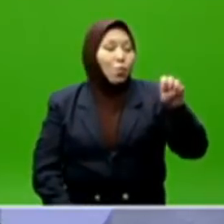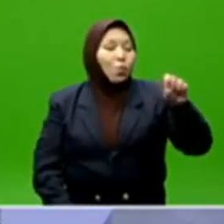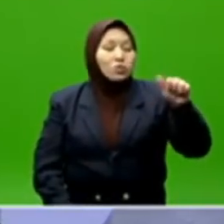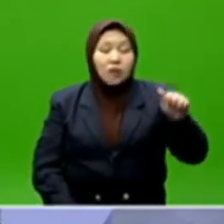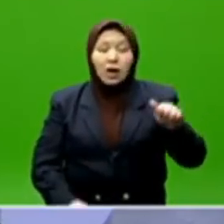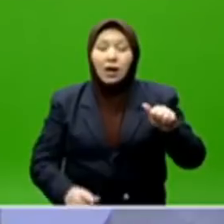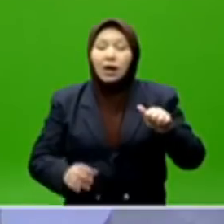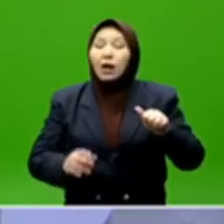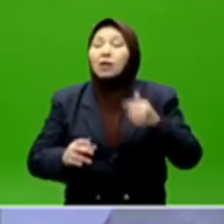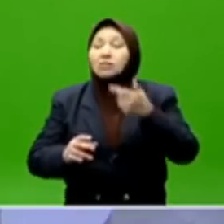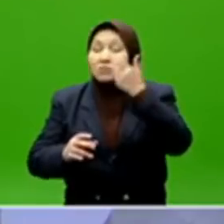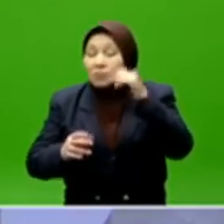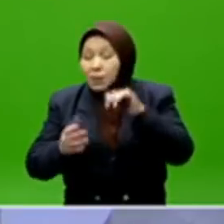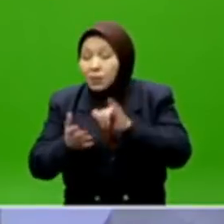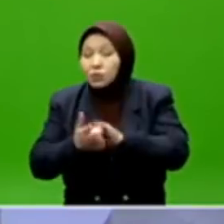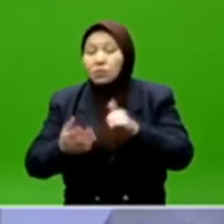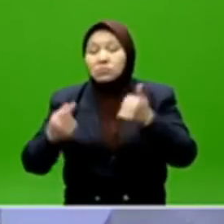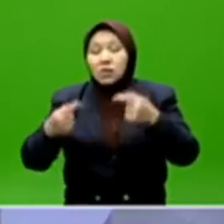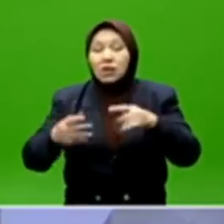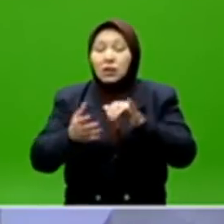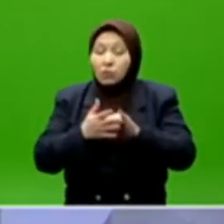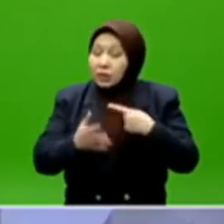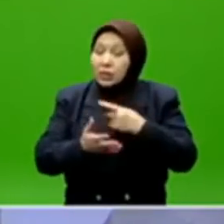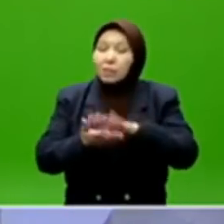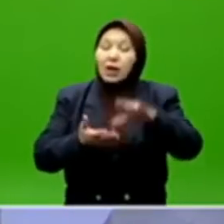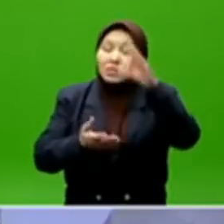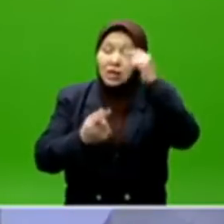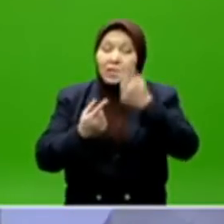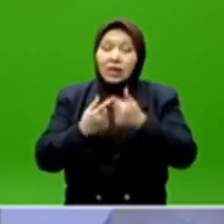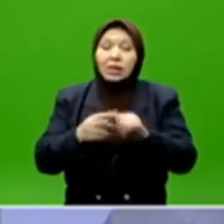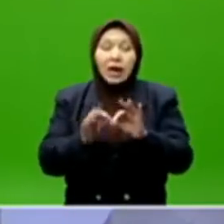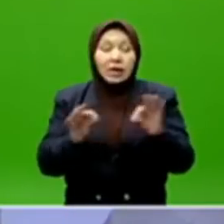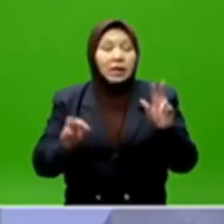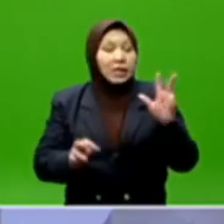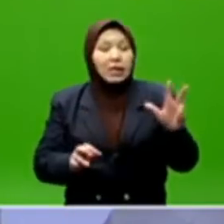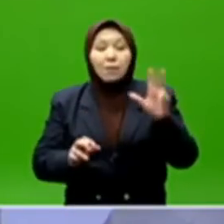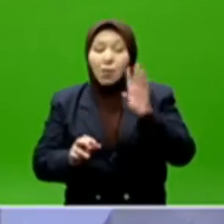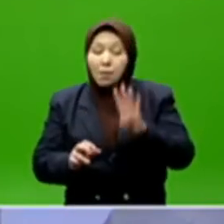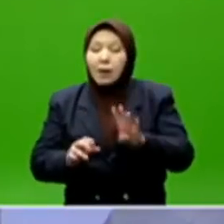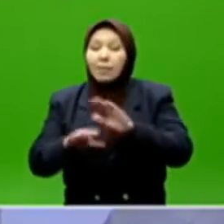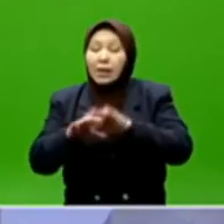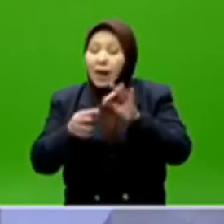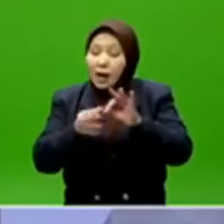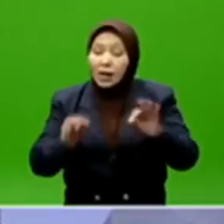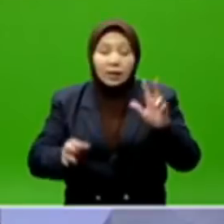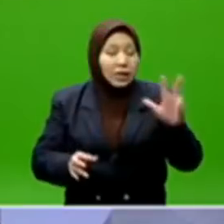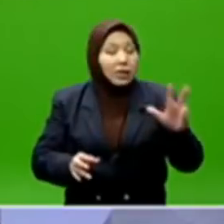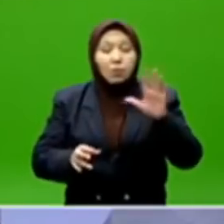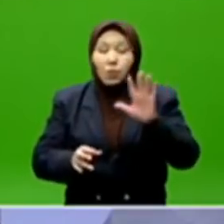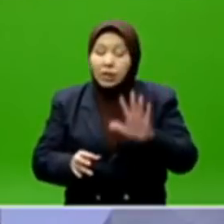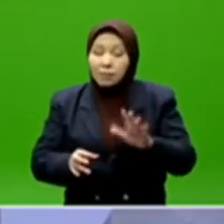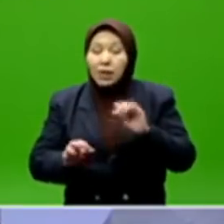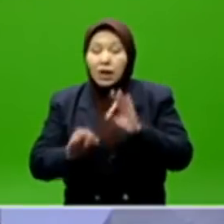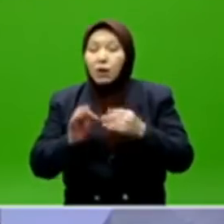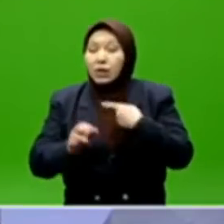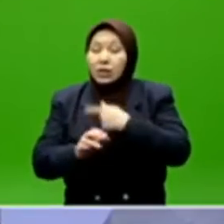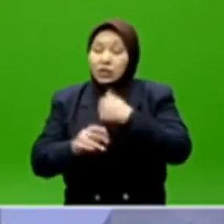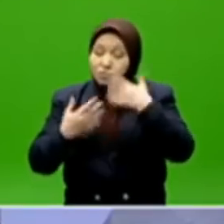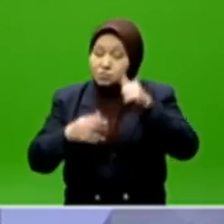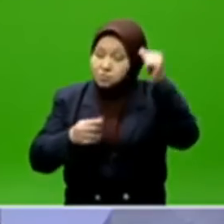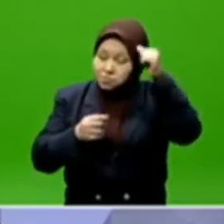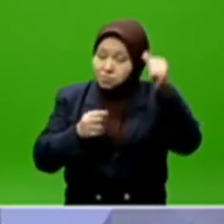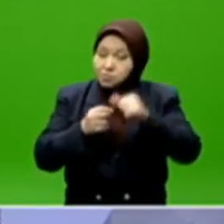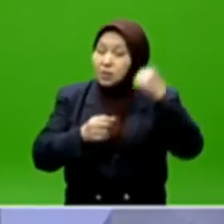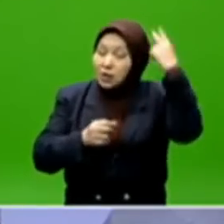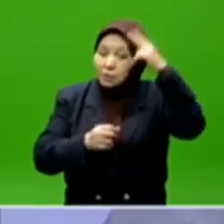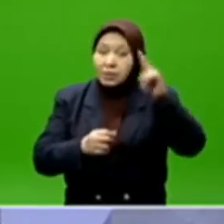itu terganggu. Ini yang kita belajar daripada ayat 34. Pada ayat yang ke-35, kalau kita sudah ingat Nabi Musa kali